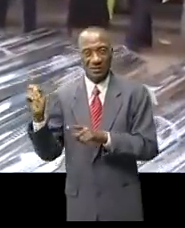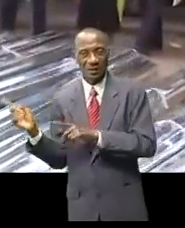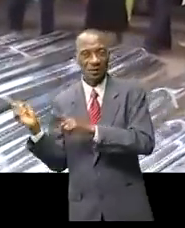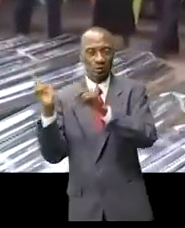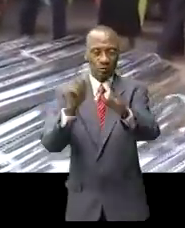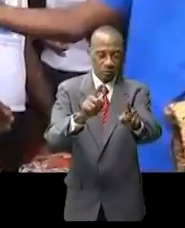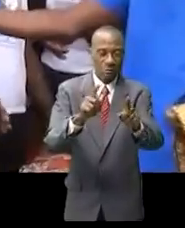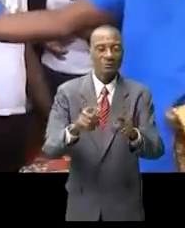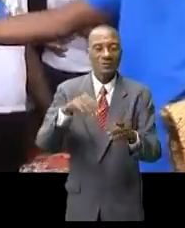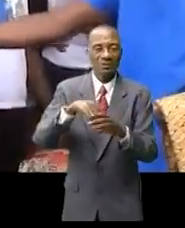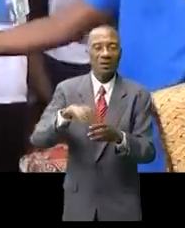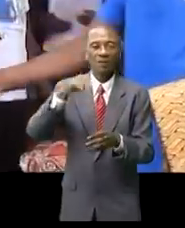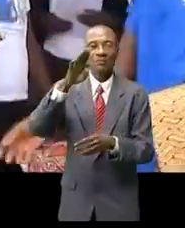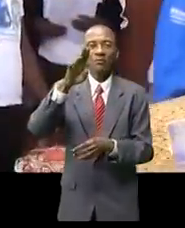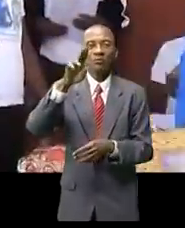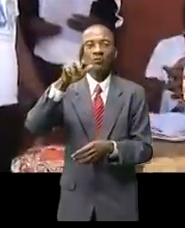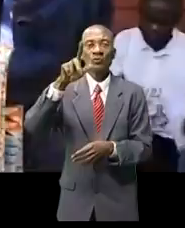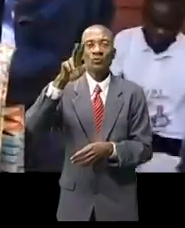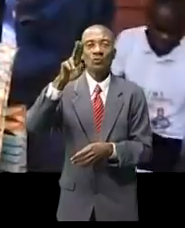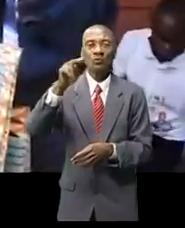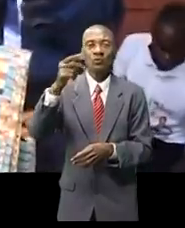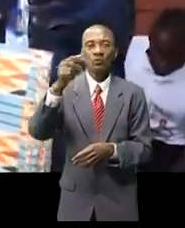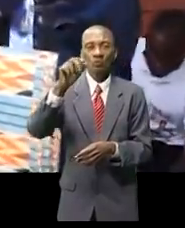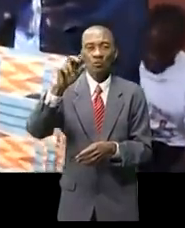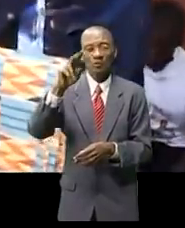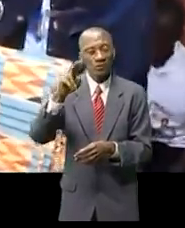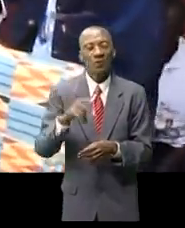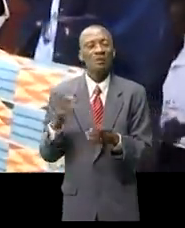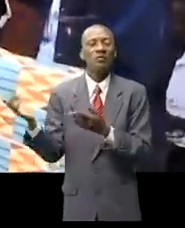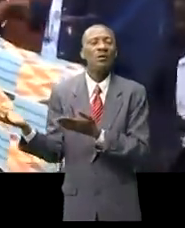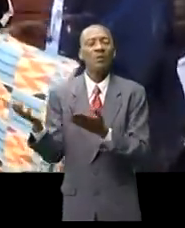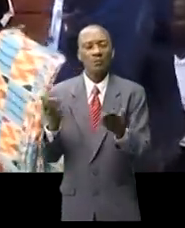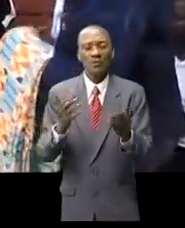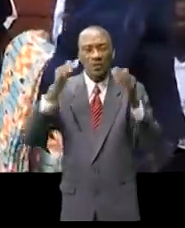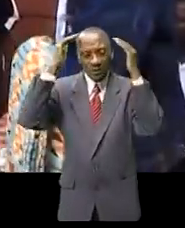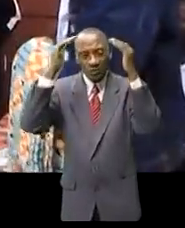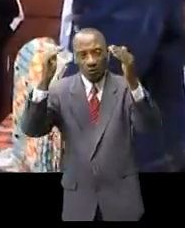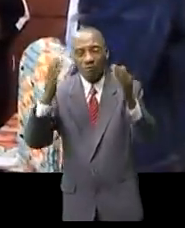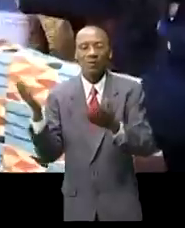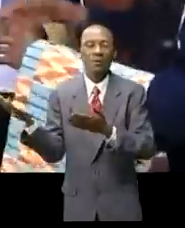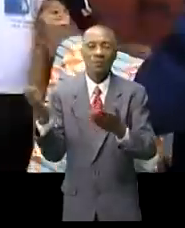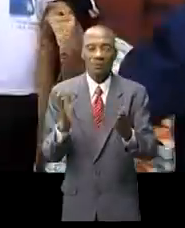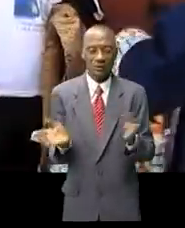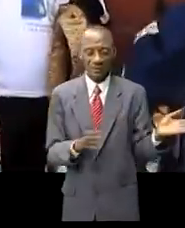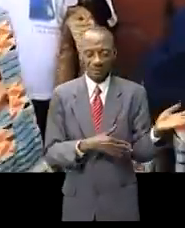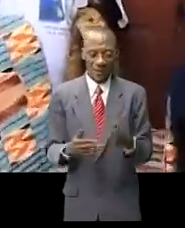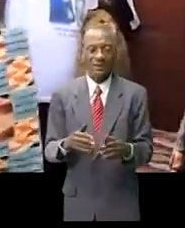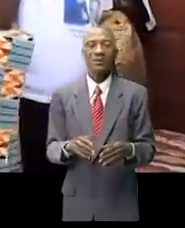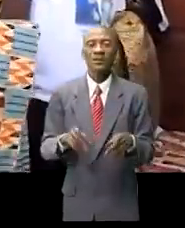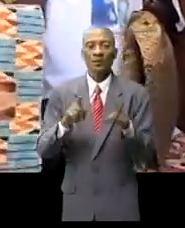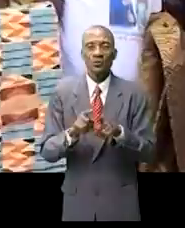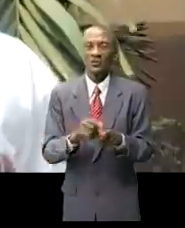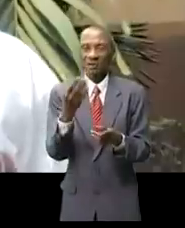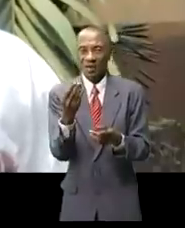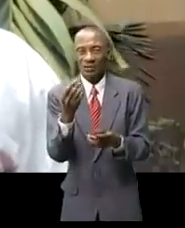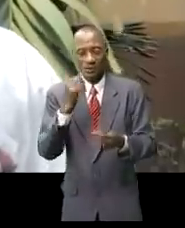porteuse des tôles, des pagnes et d'une enveloppe consistante pour soulager tant soit peu la population de Bulungu. Il y